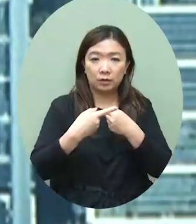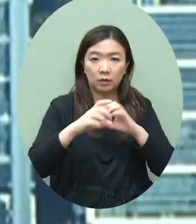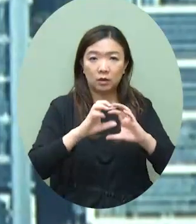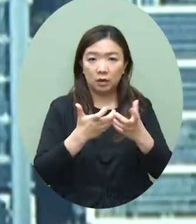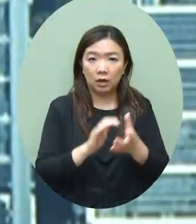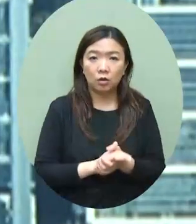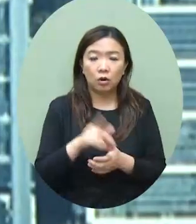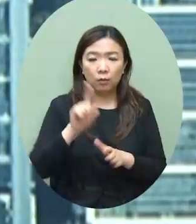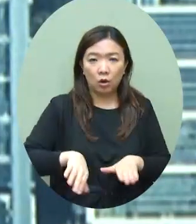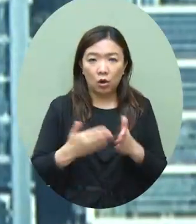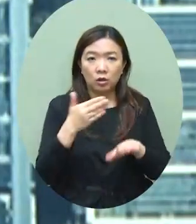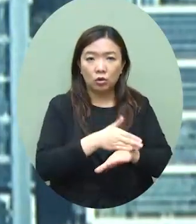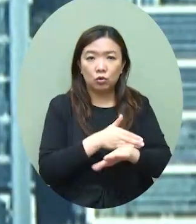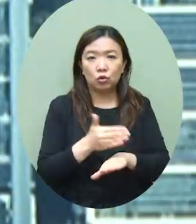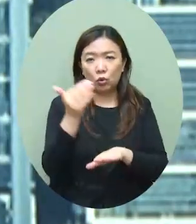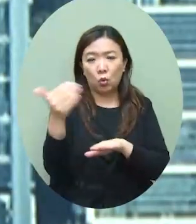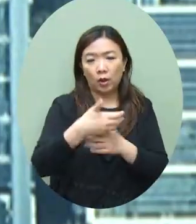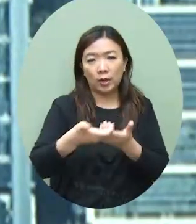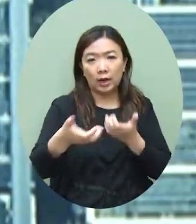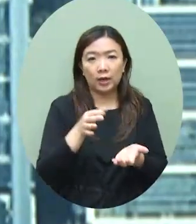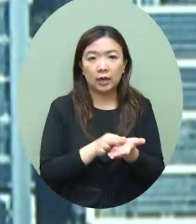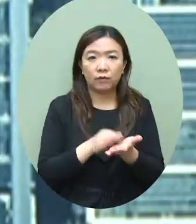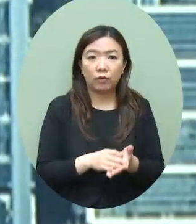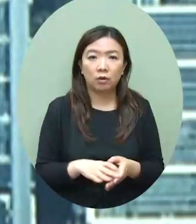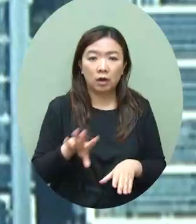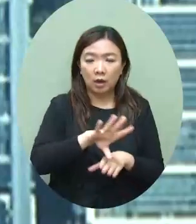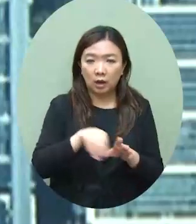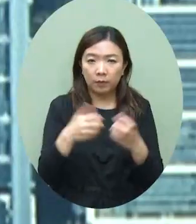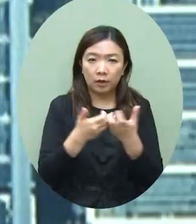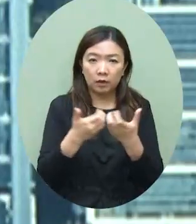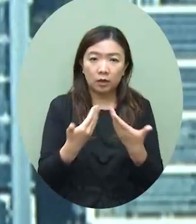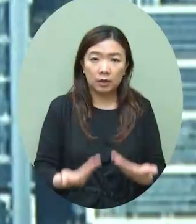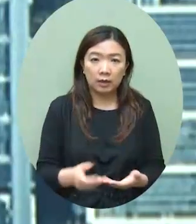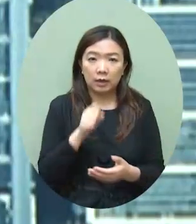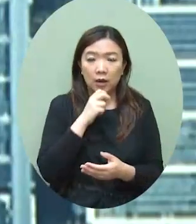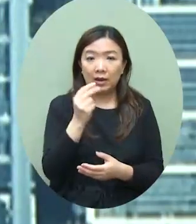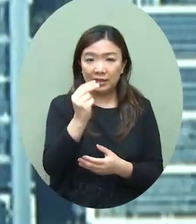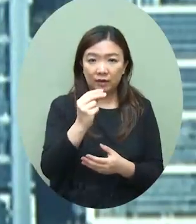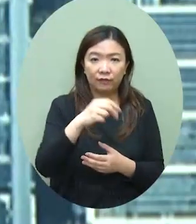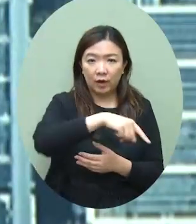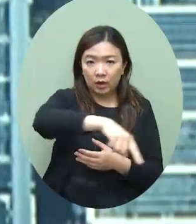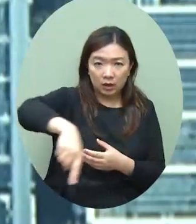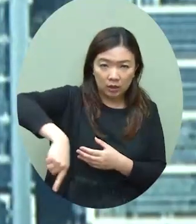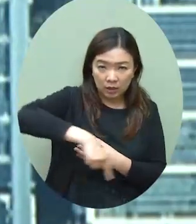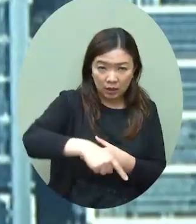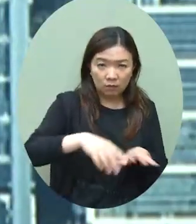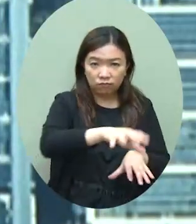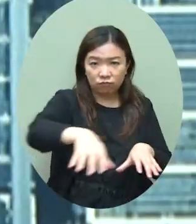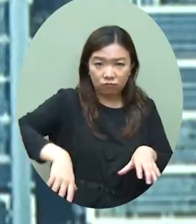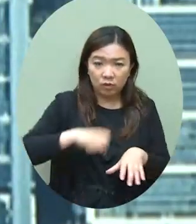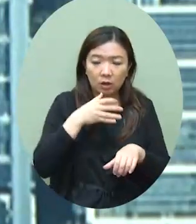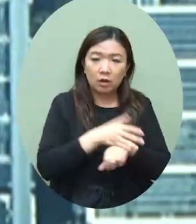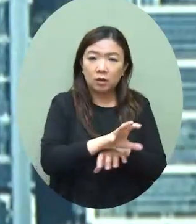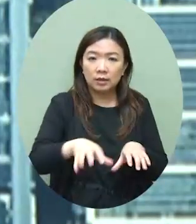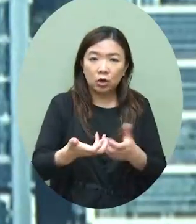啟用嘅竹篙灣嘅隔離設施咧，一共而家係有喺7塊地上邊呢啲嘅社區隔